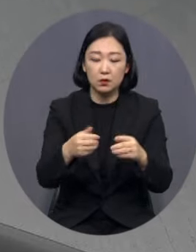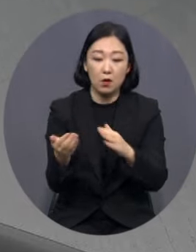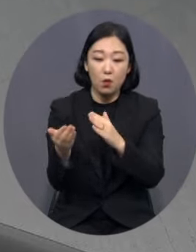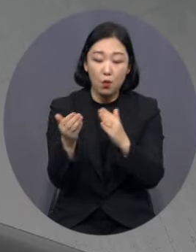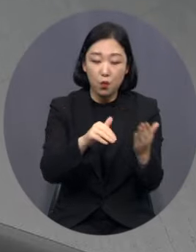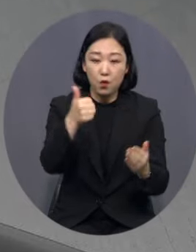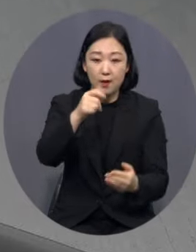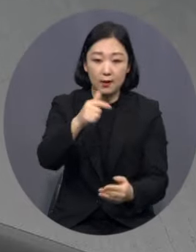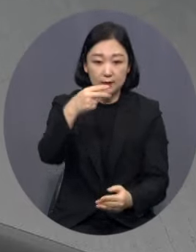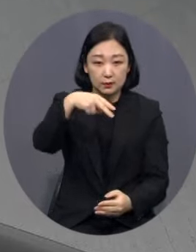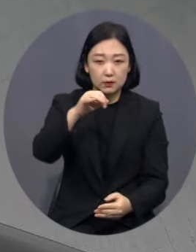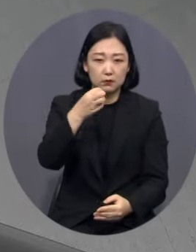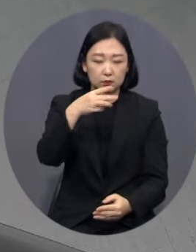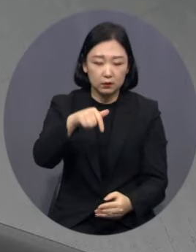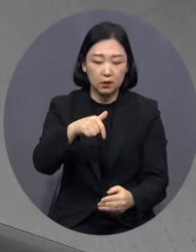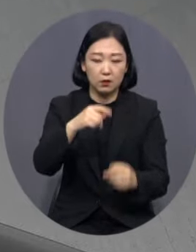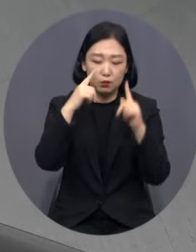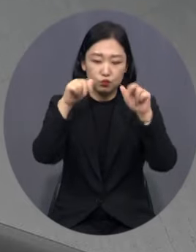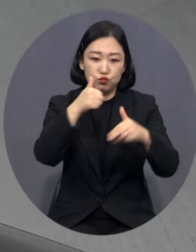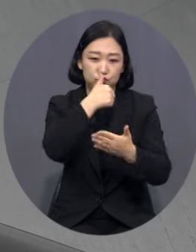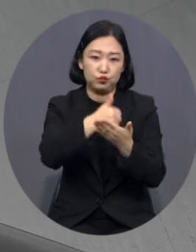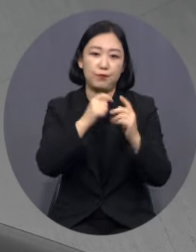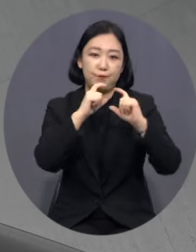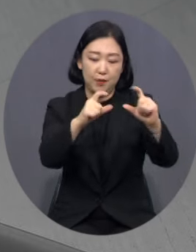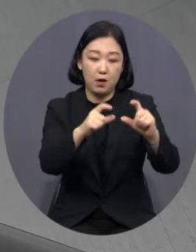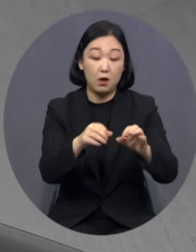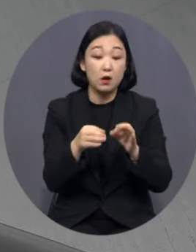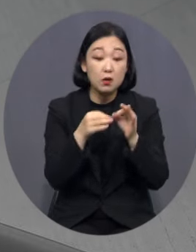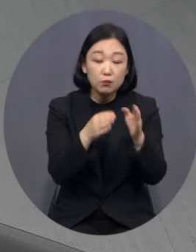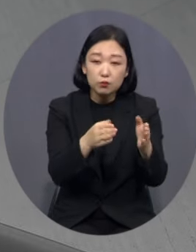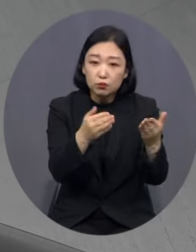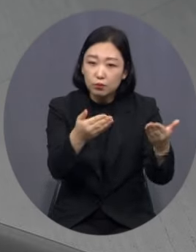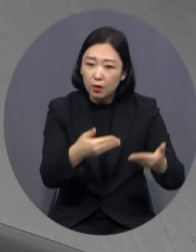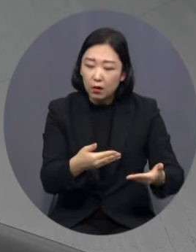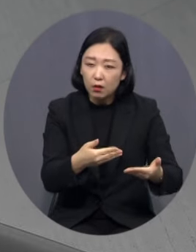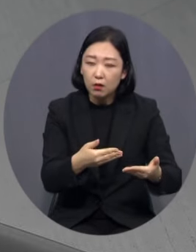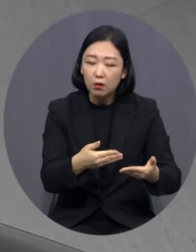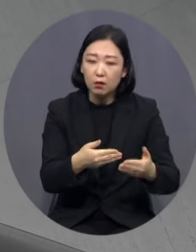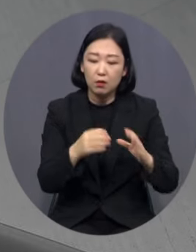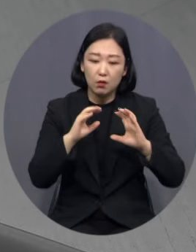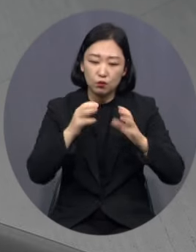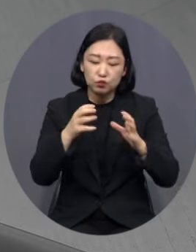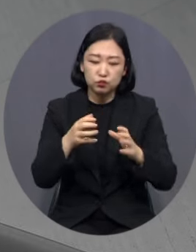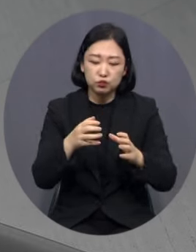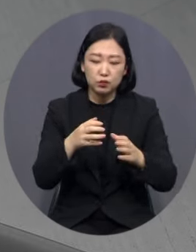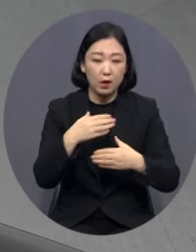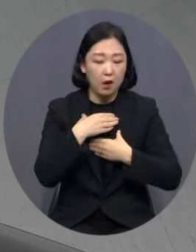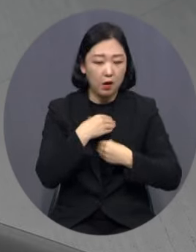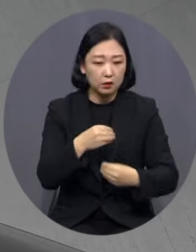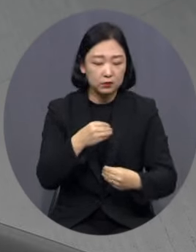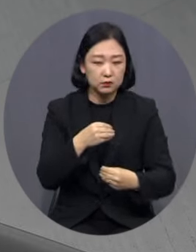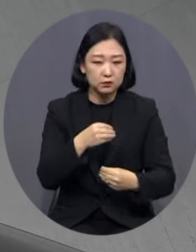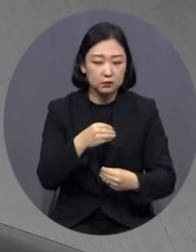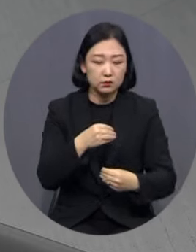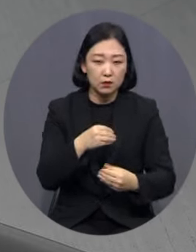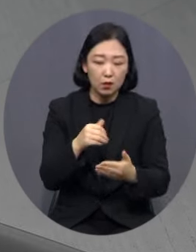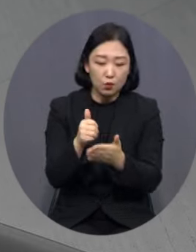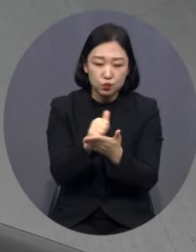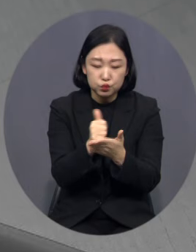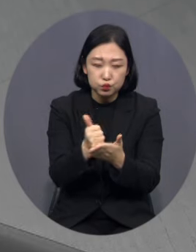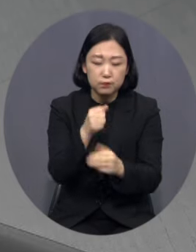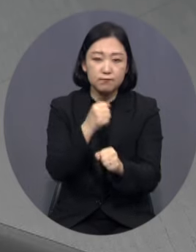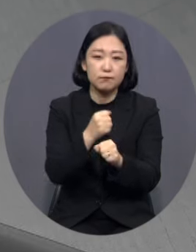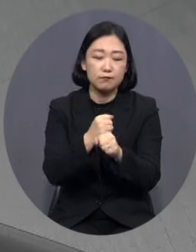무죄를 선고했습니다 기부금을 받은 것이 국가의 존립이 안전을 위태롭게 했다고 보기 어렵고이를